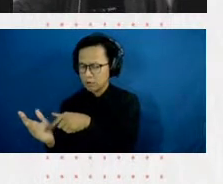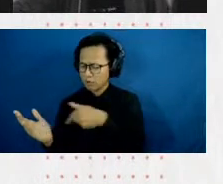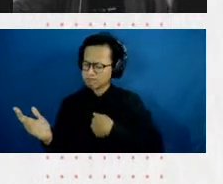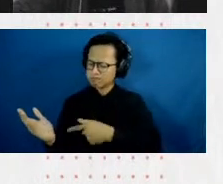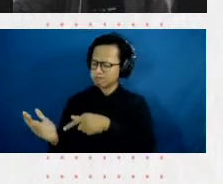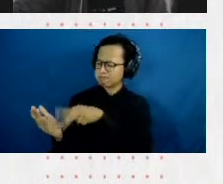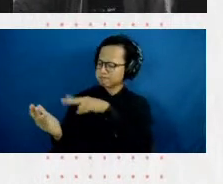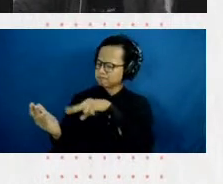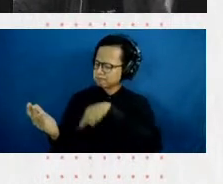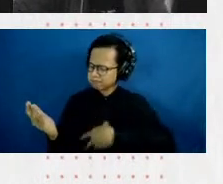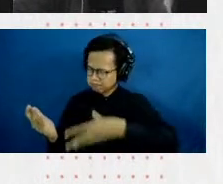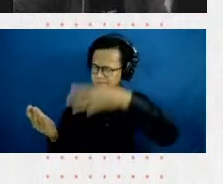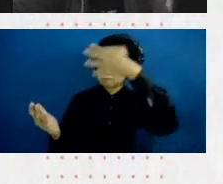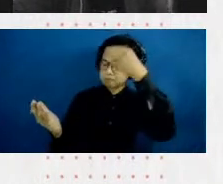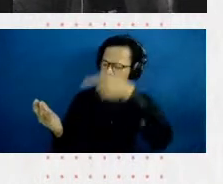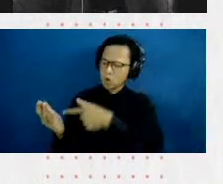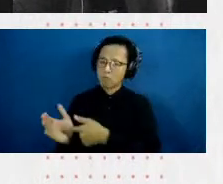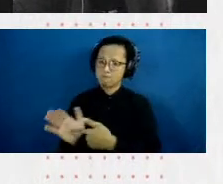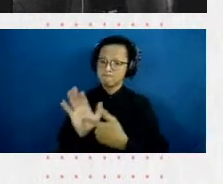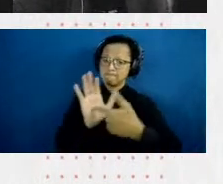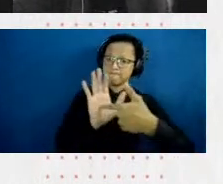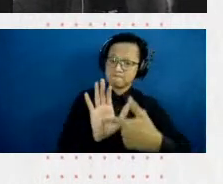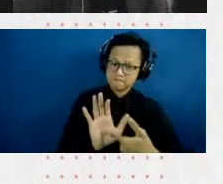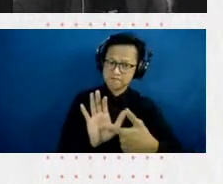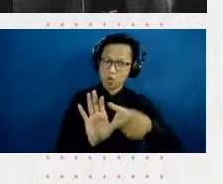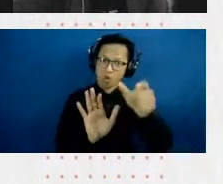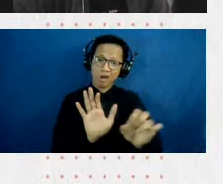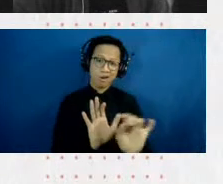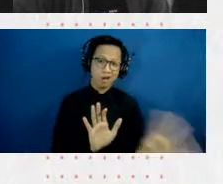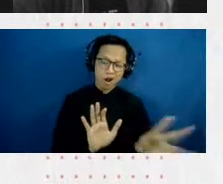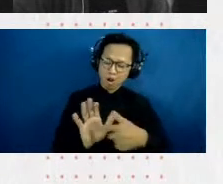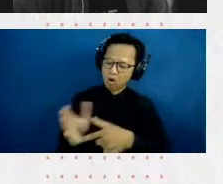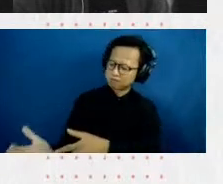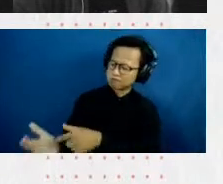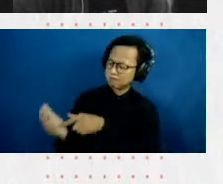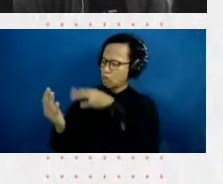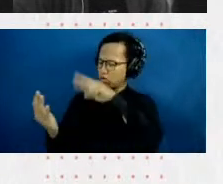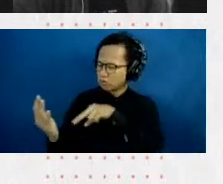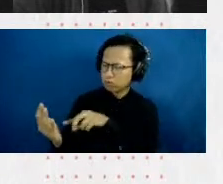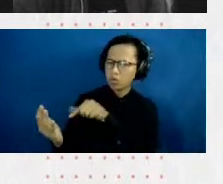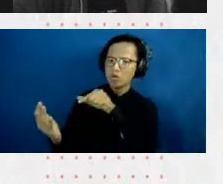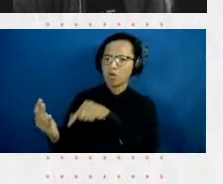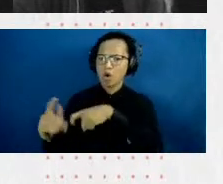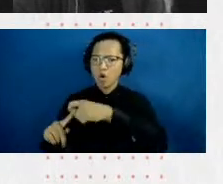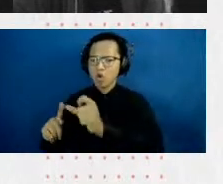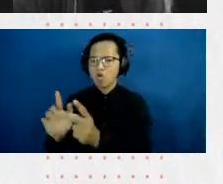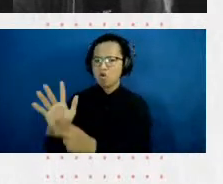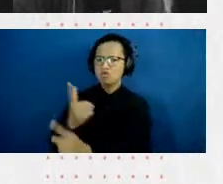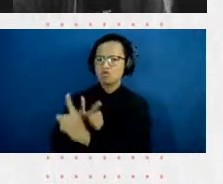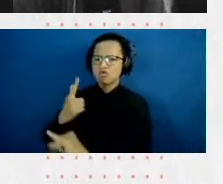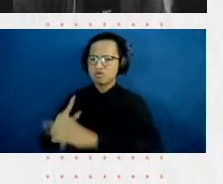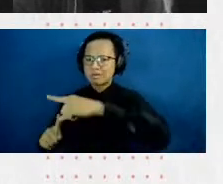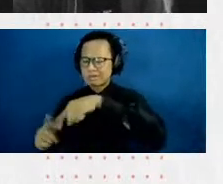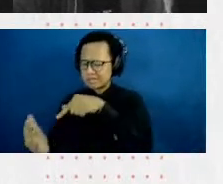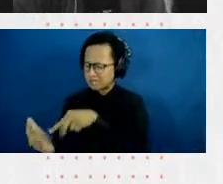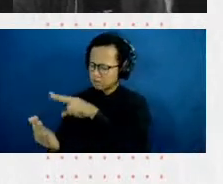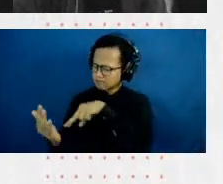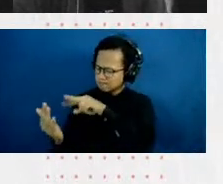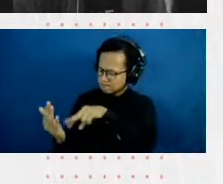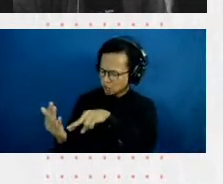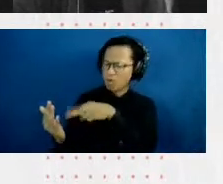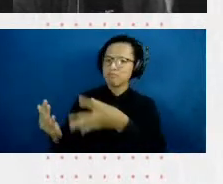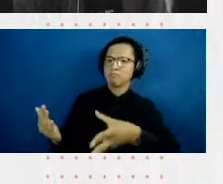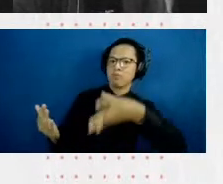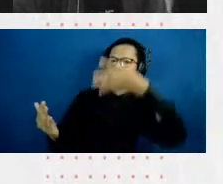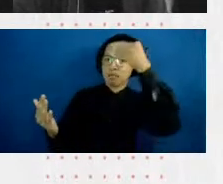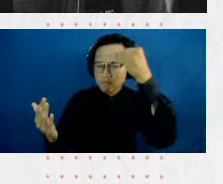oh ini kunyit sama asam jawa nih, mungkin supplier kunyit sama asam jawa tuh bisa datang ke kita juga untuk kayak menawarkan produknya, dan akhirnya